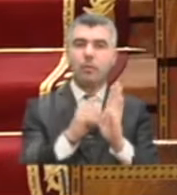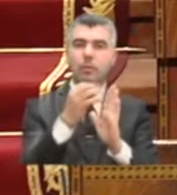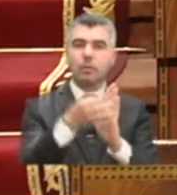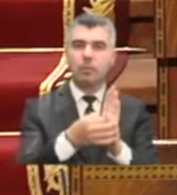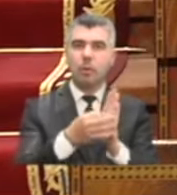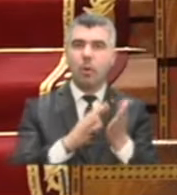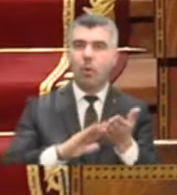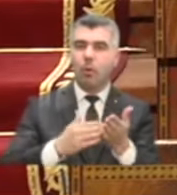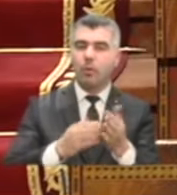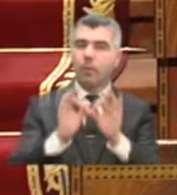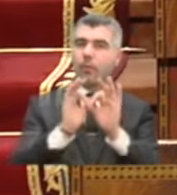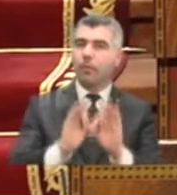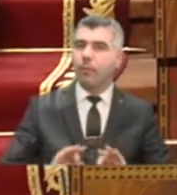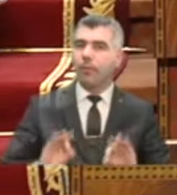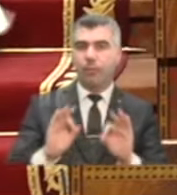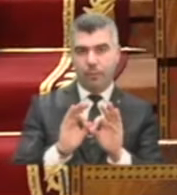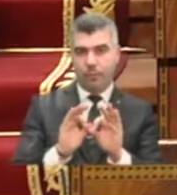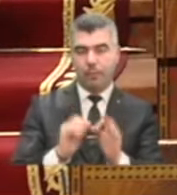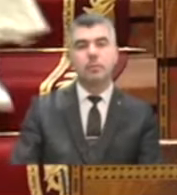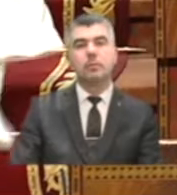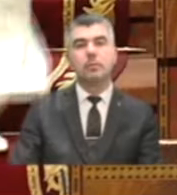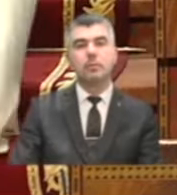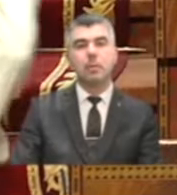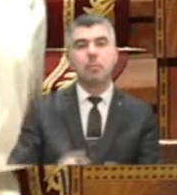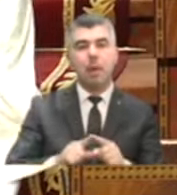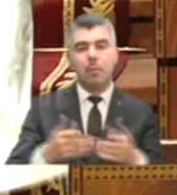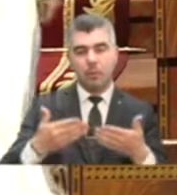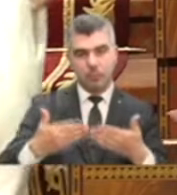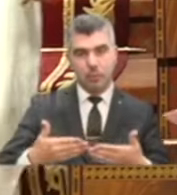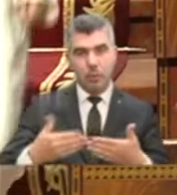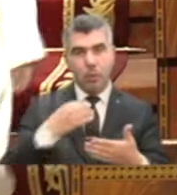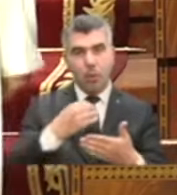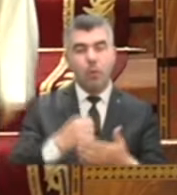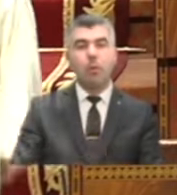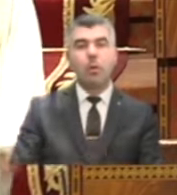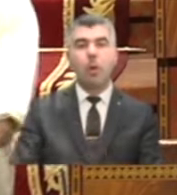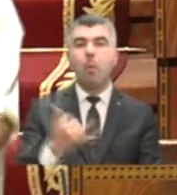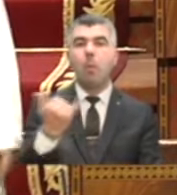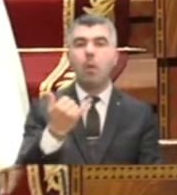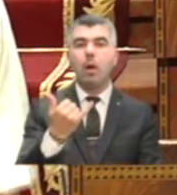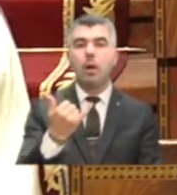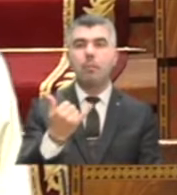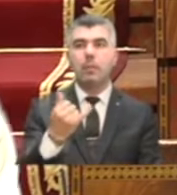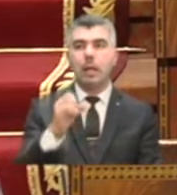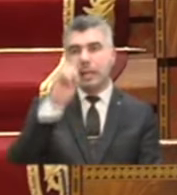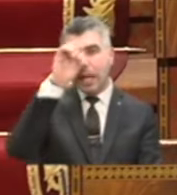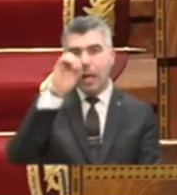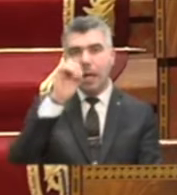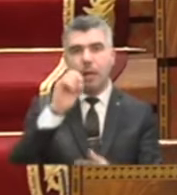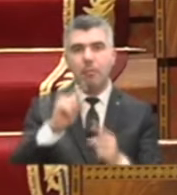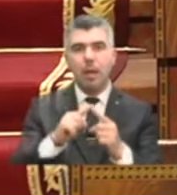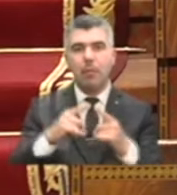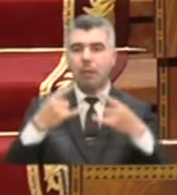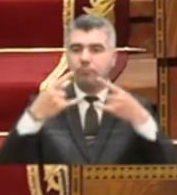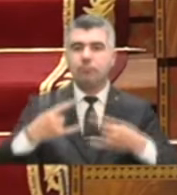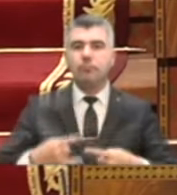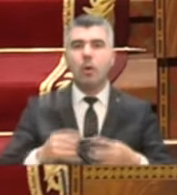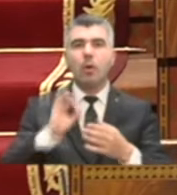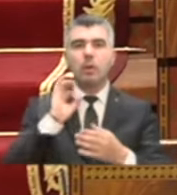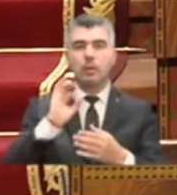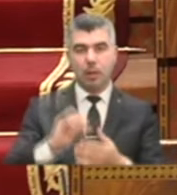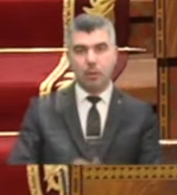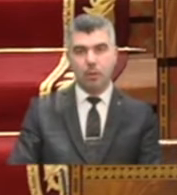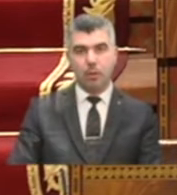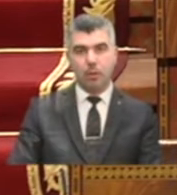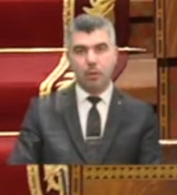هذا الباب، لانه حنا اش اللي بغينا طاقه نظيفه ولكن اللي يلمس بها المواطن. اليوم حنايا